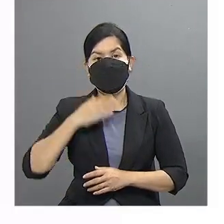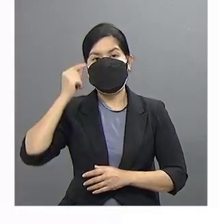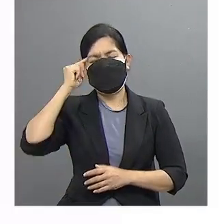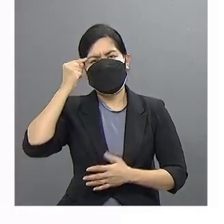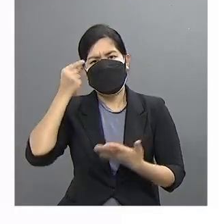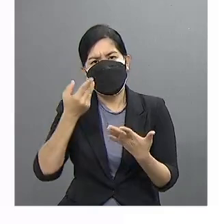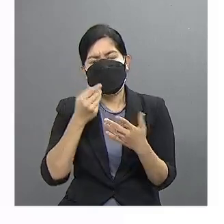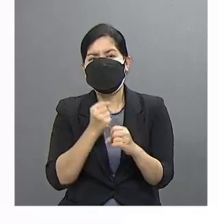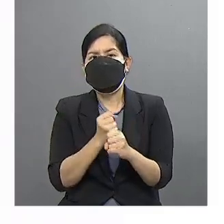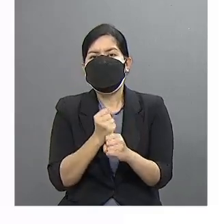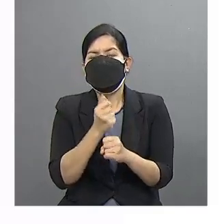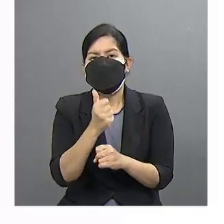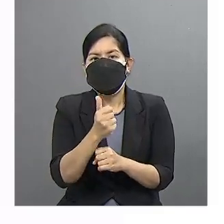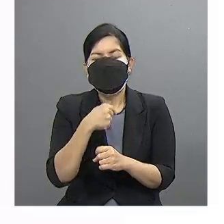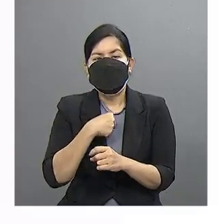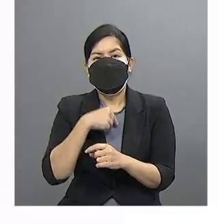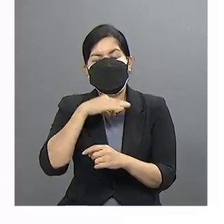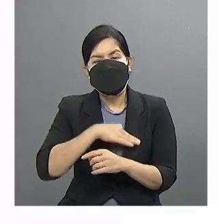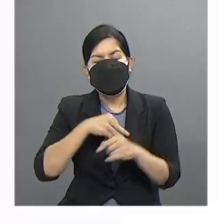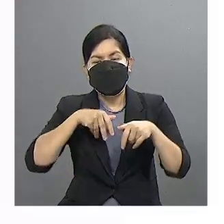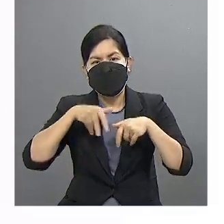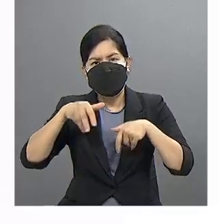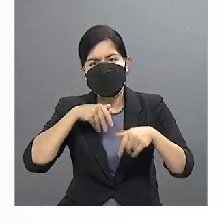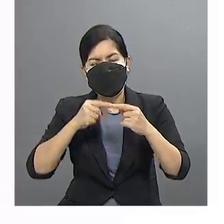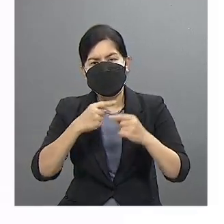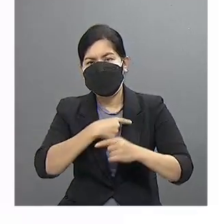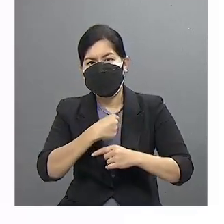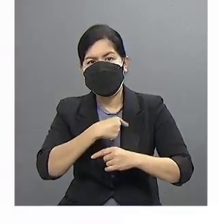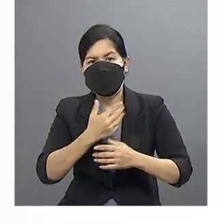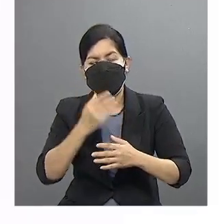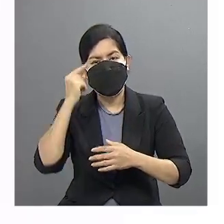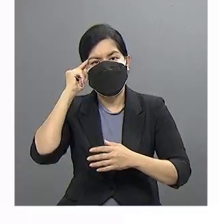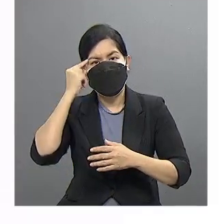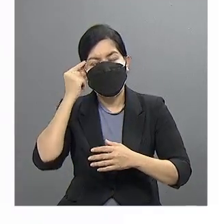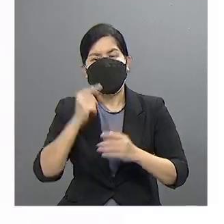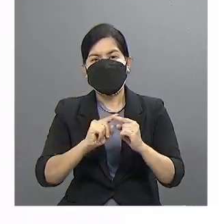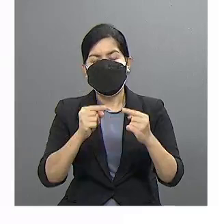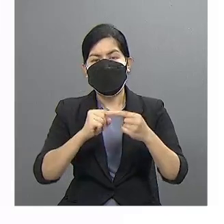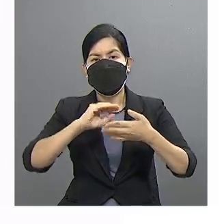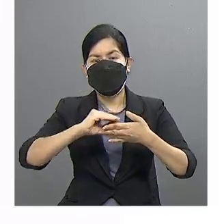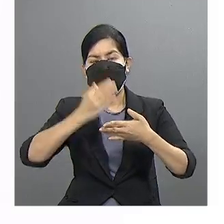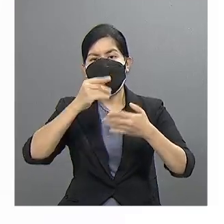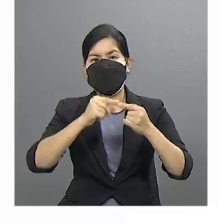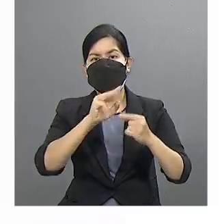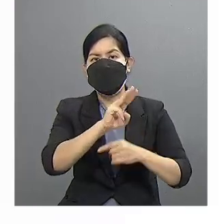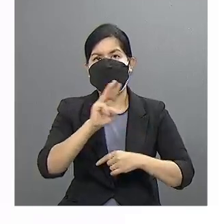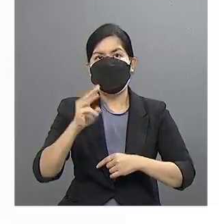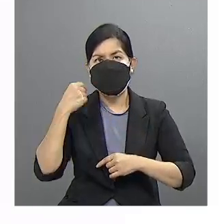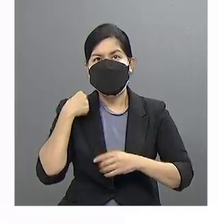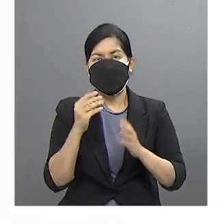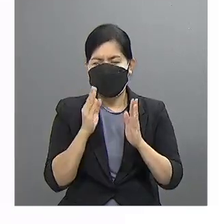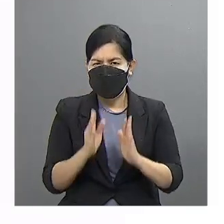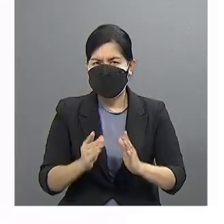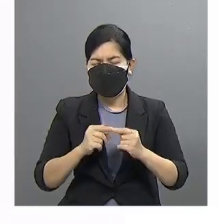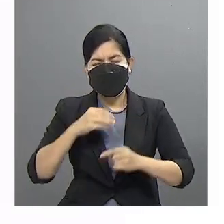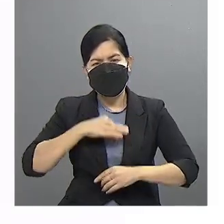ลตอบรับยังไงนะครับ ค่ะ ก็คือตอนแรกเนี่ยพอเราเปิดเว็บไซต์ขึ้นมาก็คือกลายเป็นว่ามีคนมาระบายเนี่ยเยอะมากคือตอนแรก